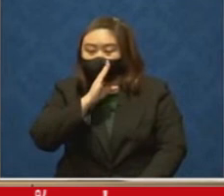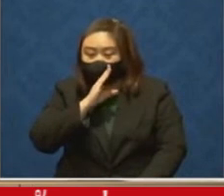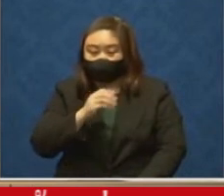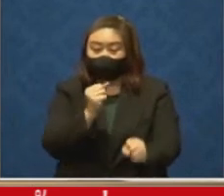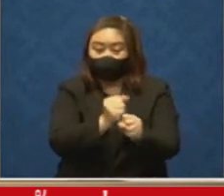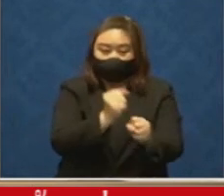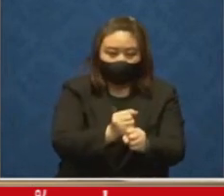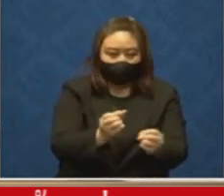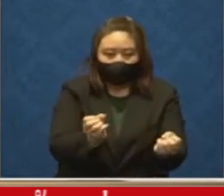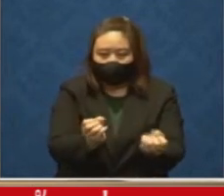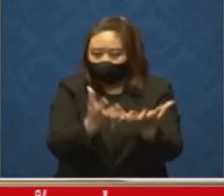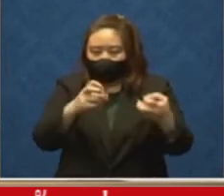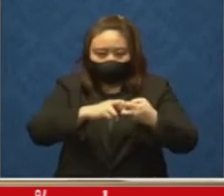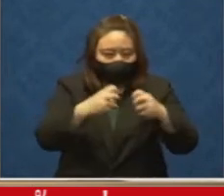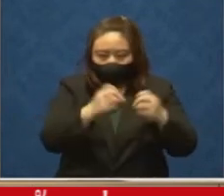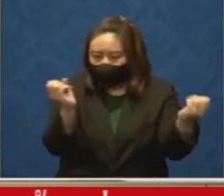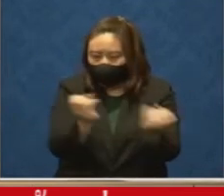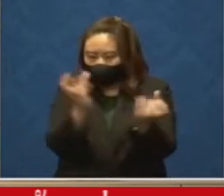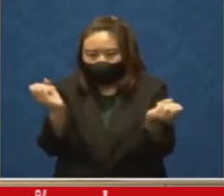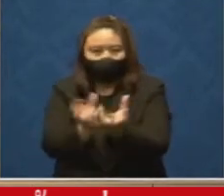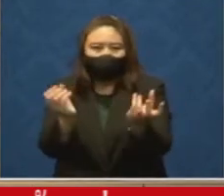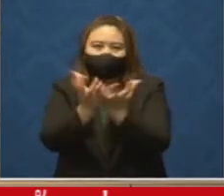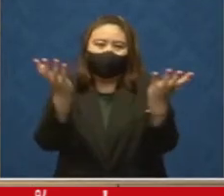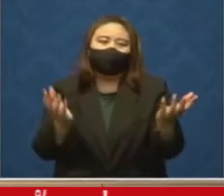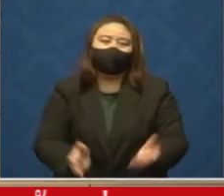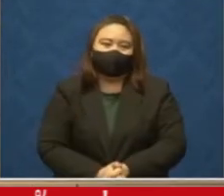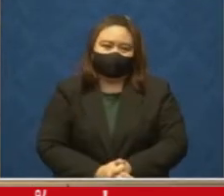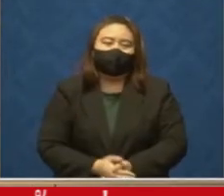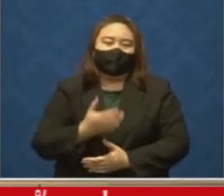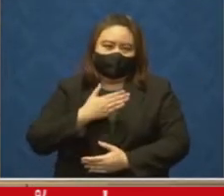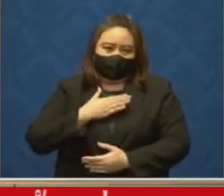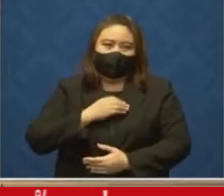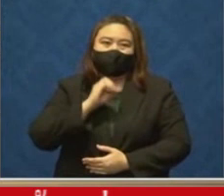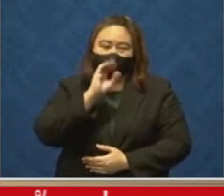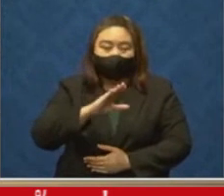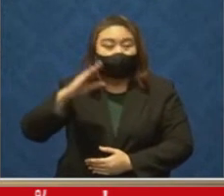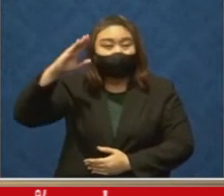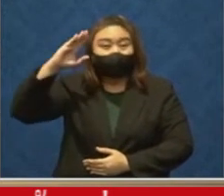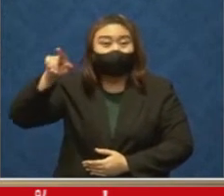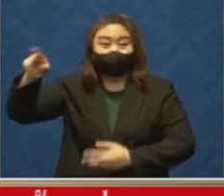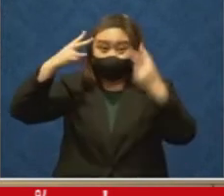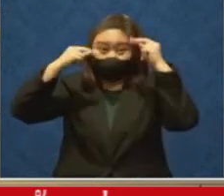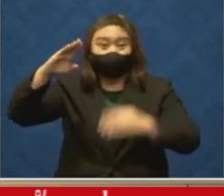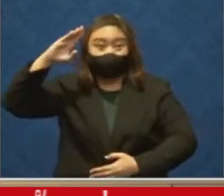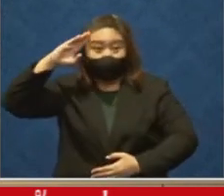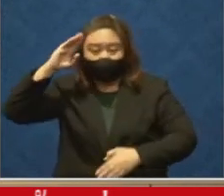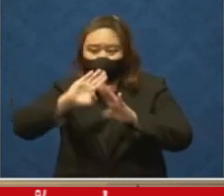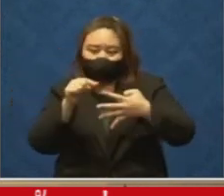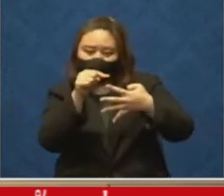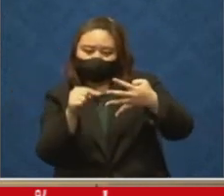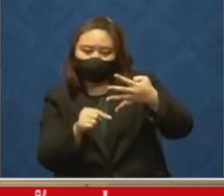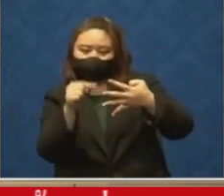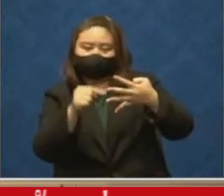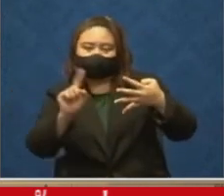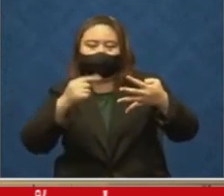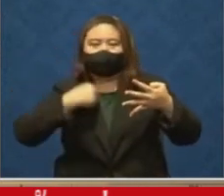ค่าท้งเลยครับ เพระว่าย่งใหทำงาน ยิงและยิงใหทำงานก็สร้างปัหาครับผมขอเรีนวาผลเอกปยุตจะเป็ต